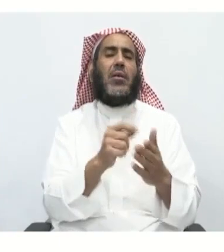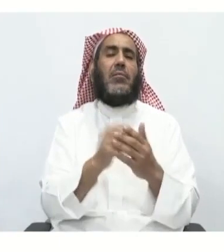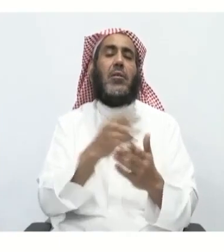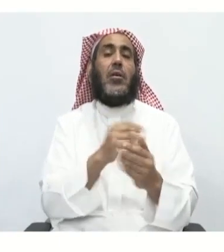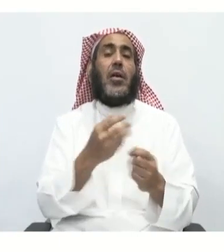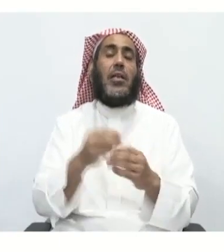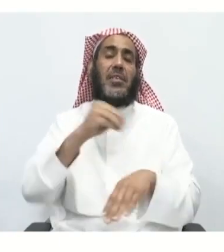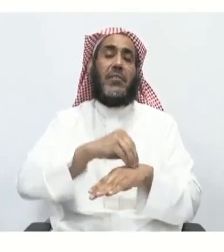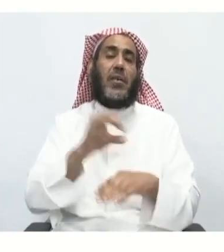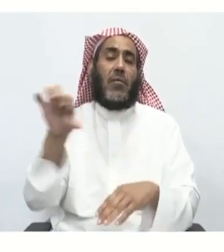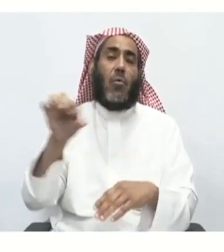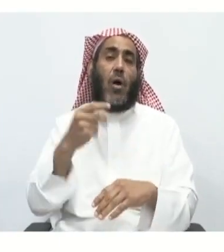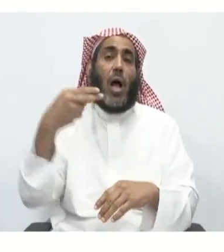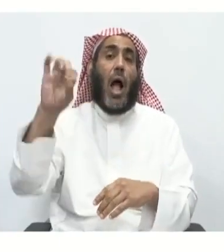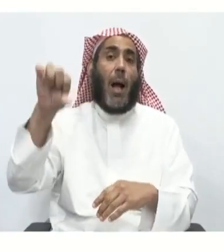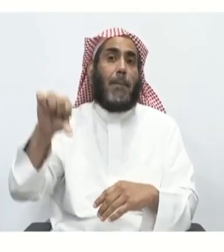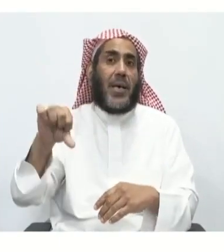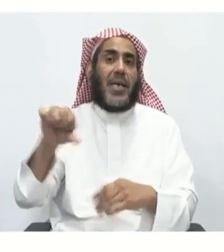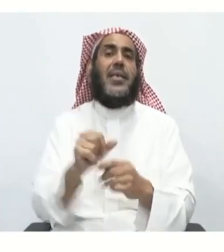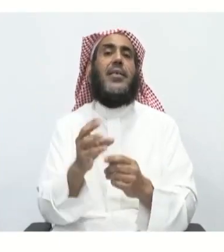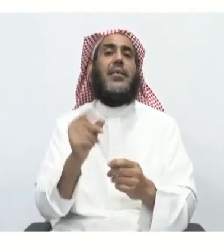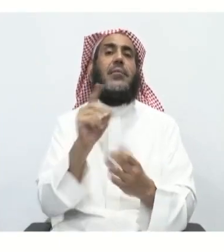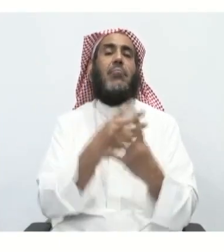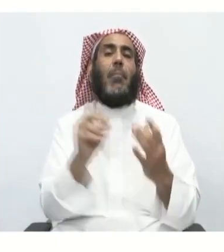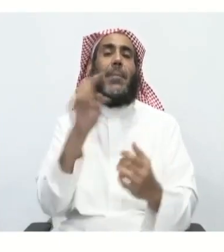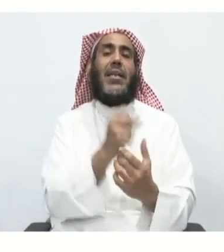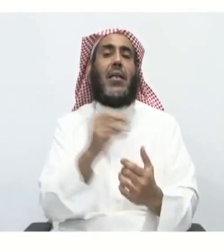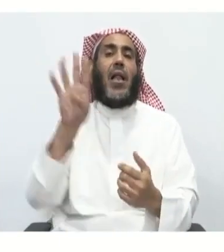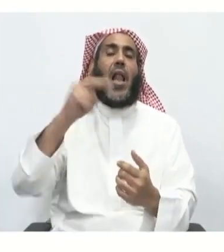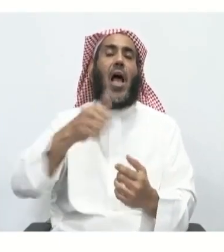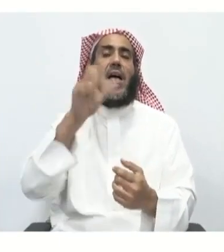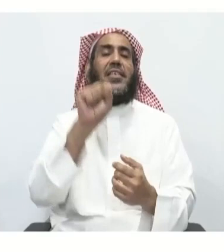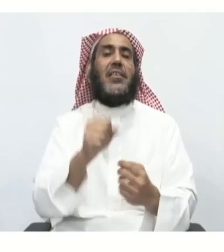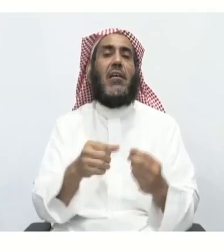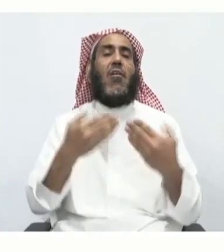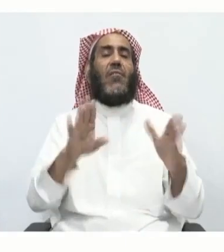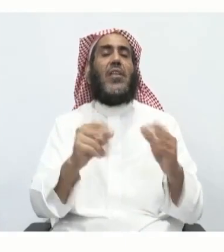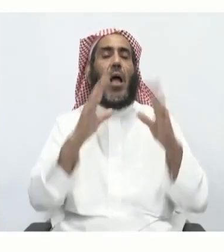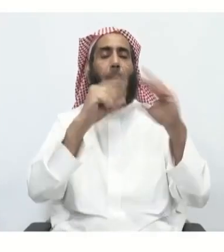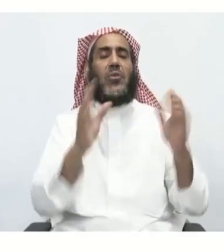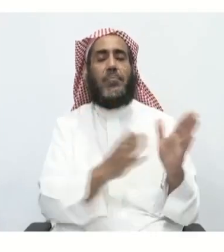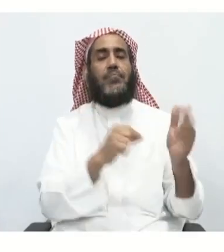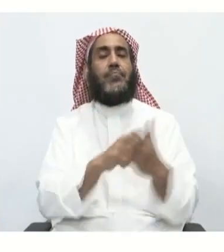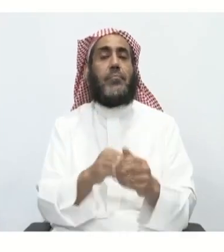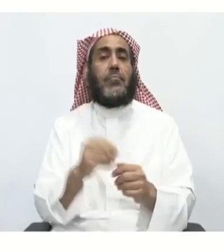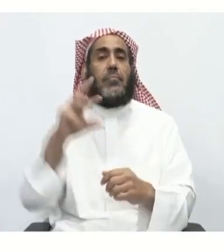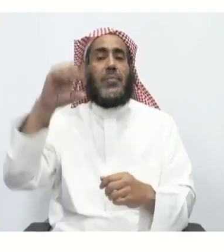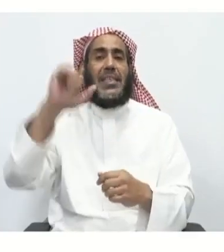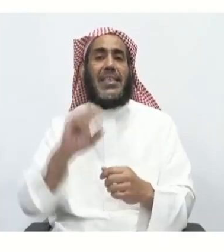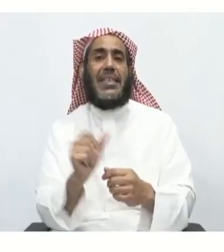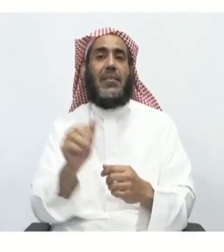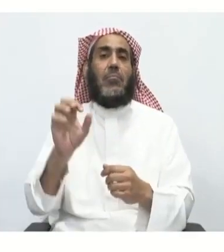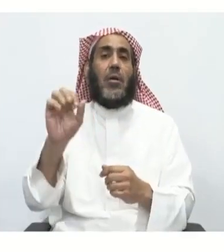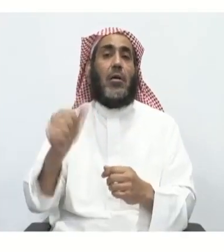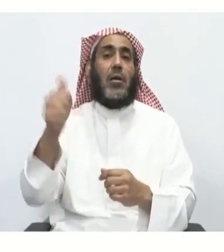حرف الواو تقول عمر عمرو بن العاص عمرو ابن ابن العاص فتح مصر هنا كلمه زيد